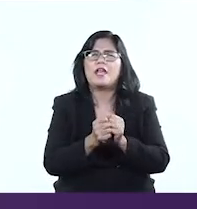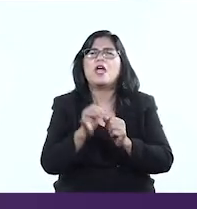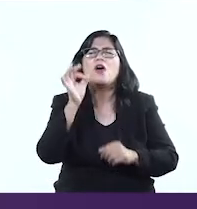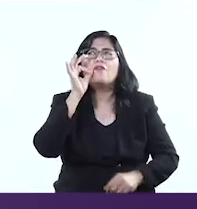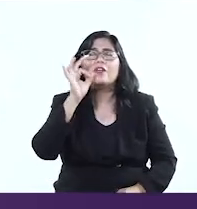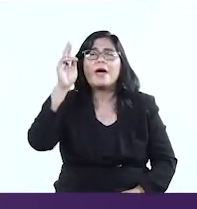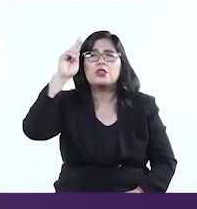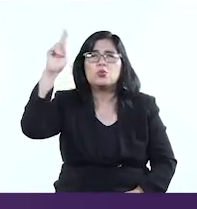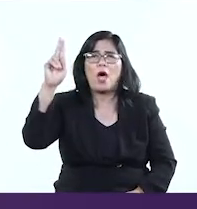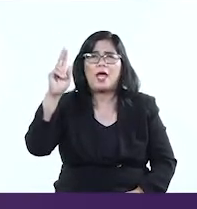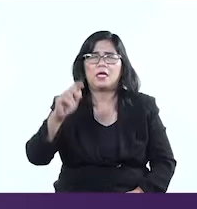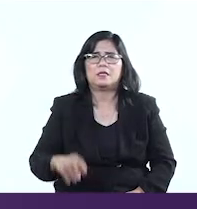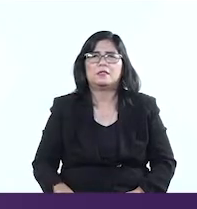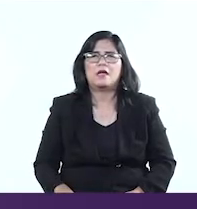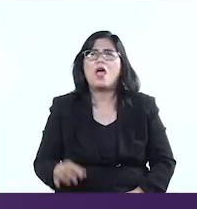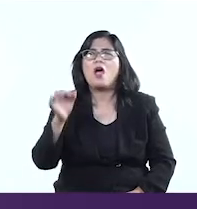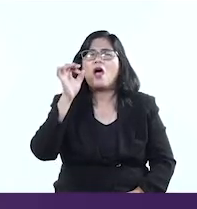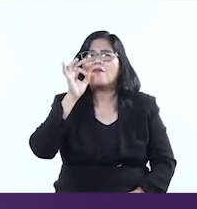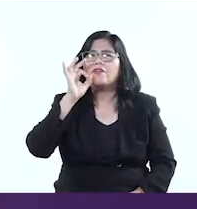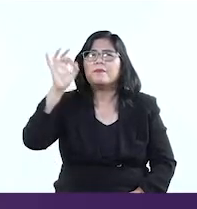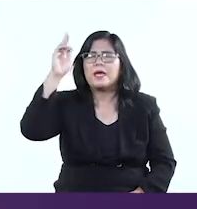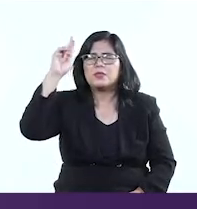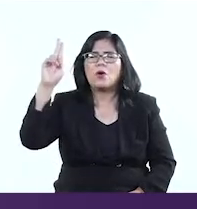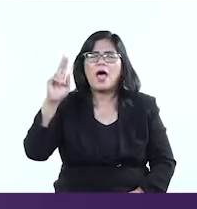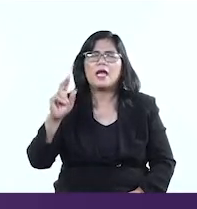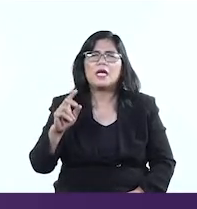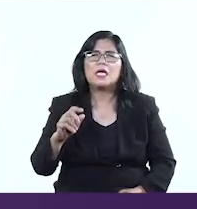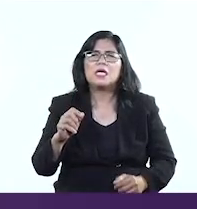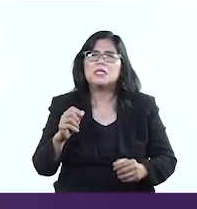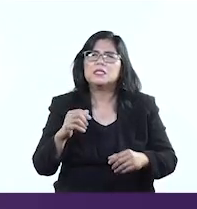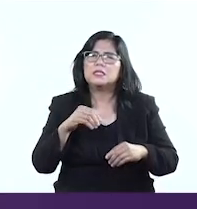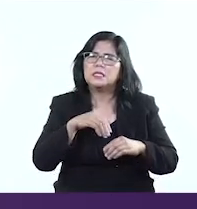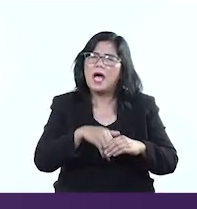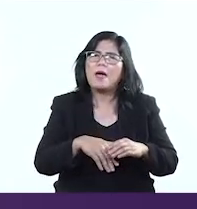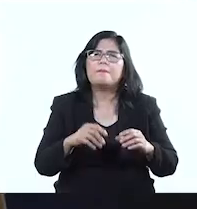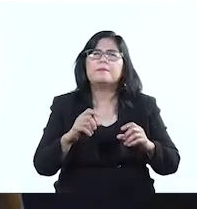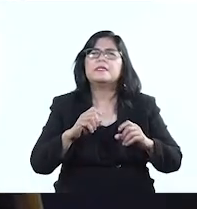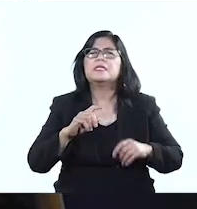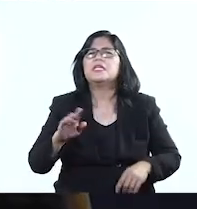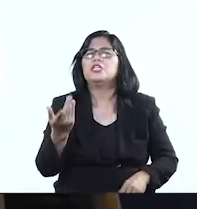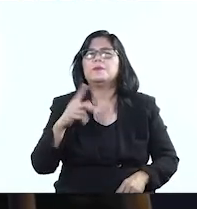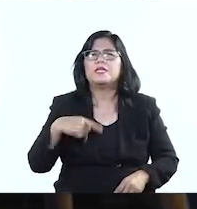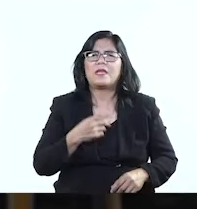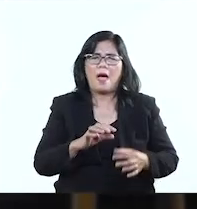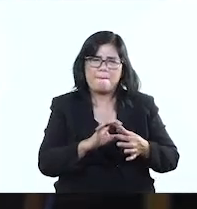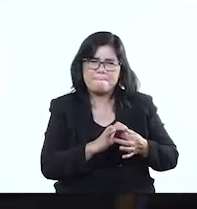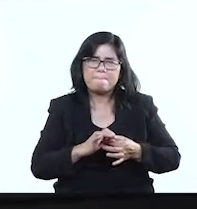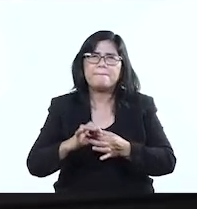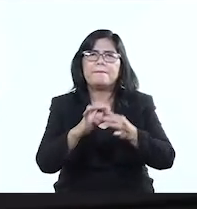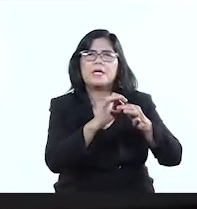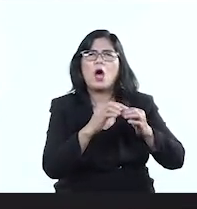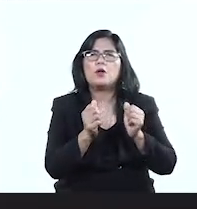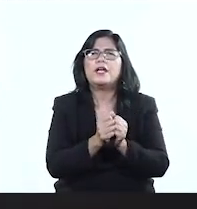bilang kalau kamu tinggal ngaku dan firman-ku tinggal emak kamu berarti bergaul dengan Firman hai paat